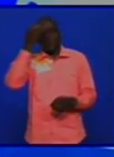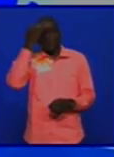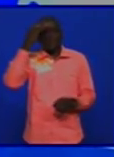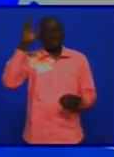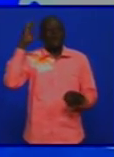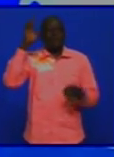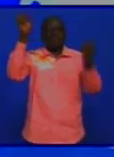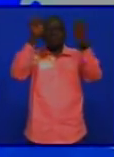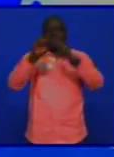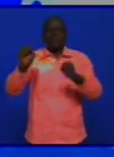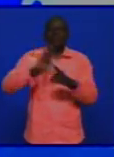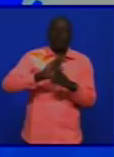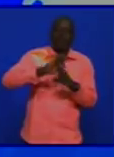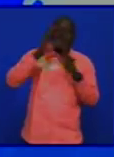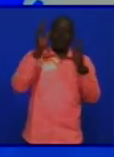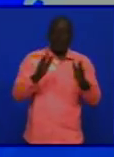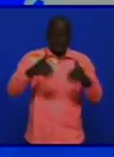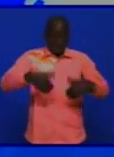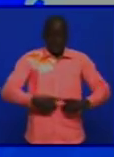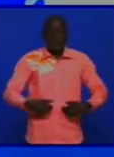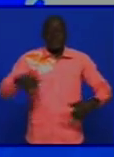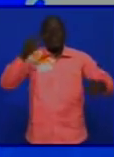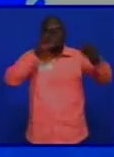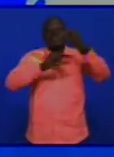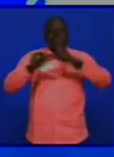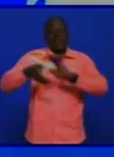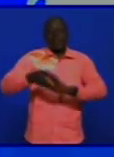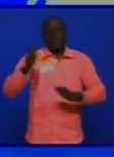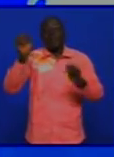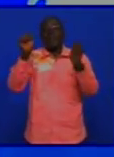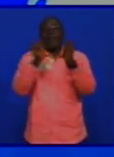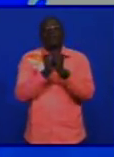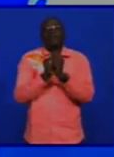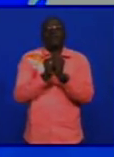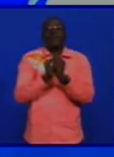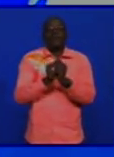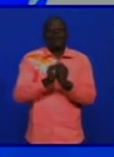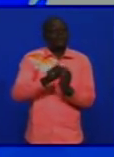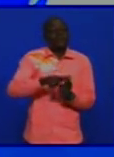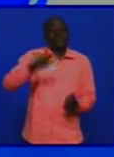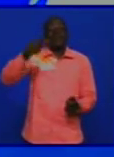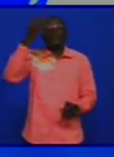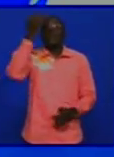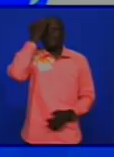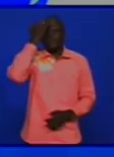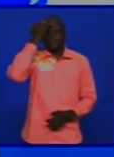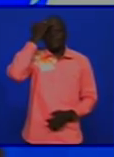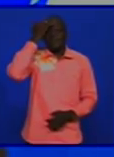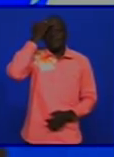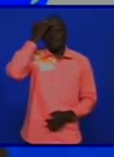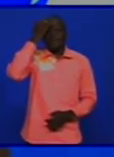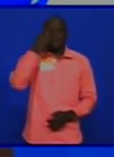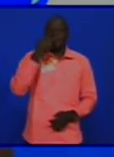cadre formateur pour les jeunes artistes qui repartent avec une grande connaissance en humour et